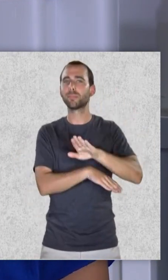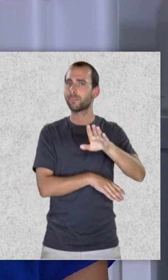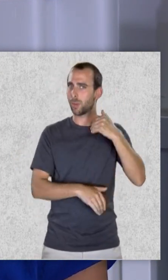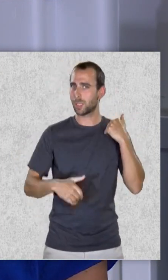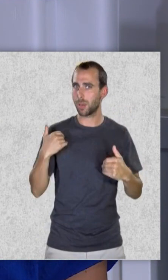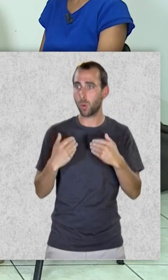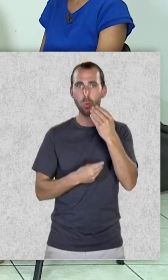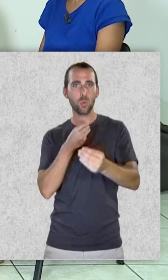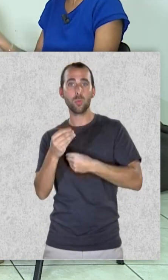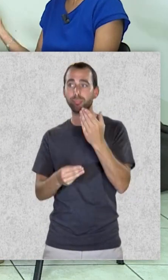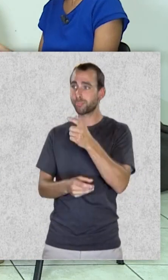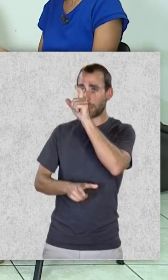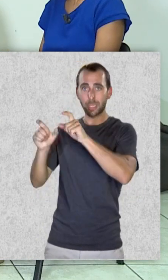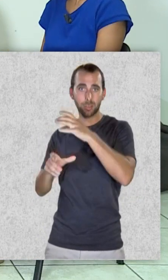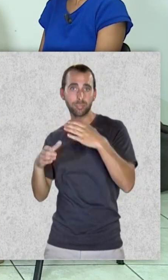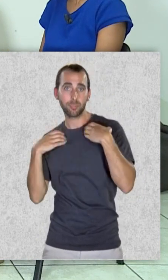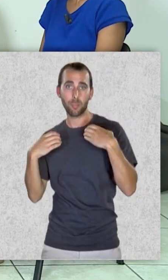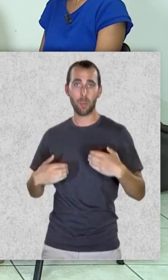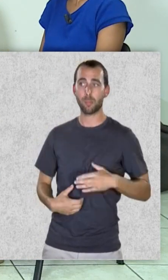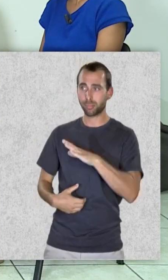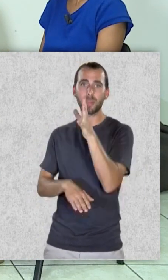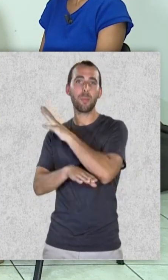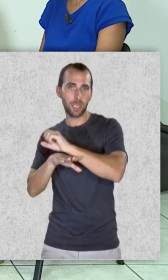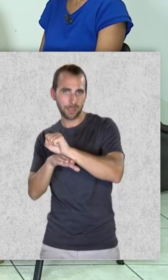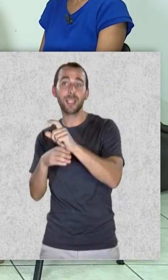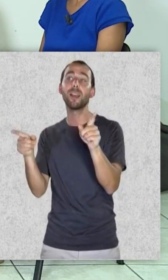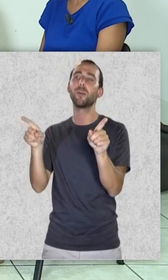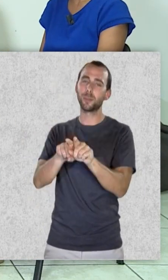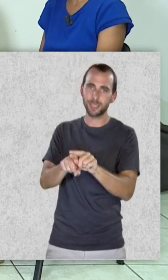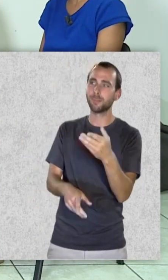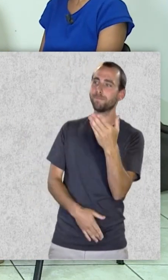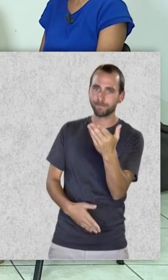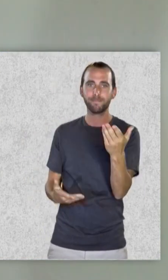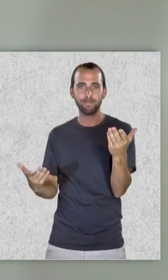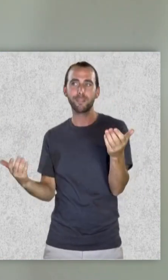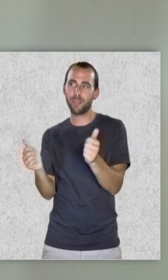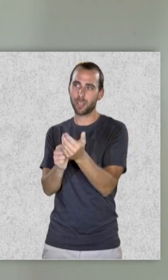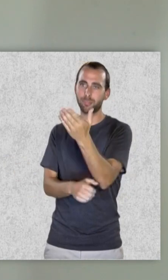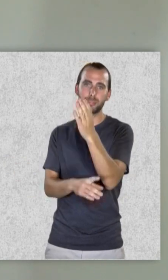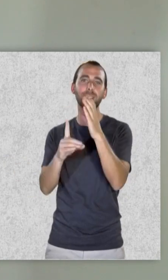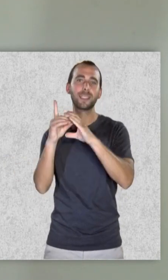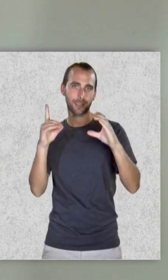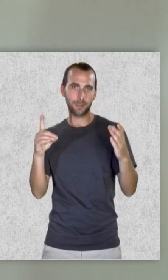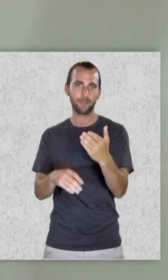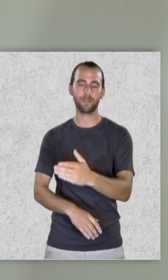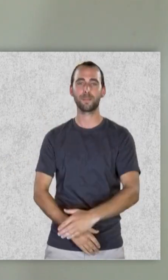nos adhérents de l'APS et Oui. effectivement avec le CCD. Alors